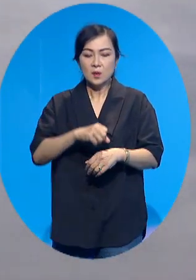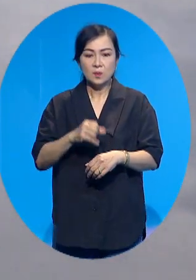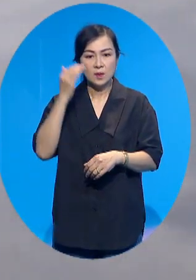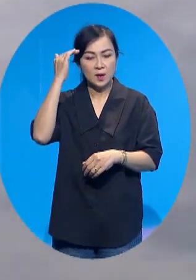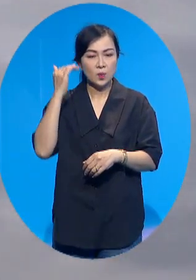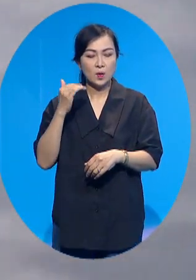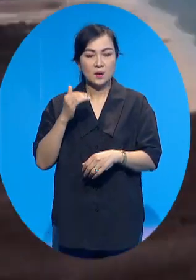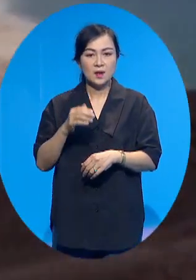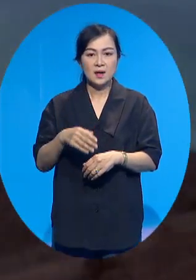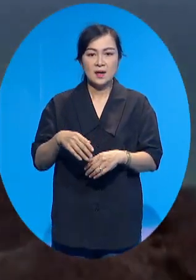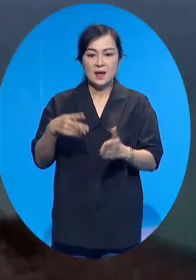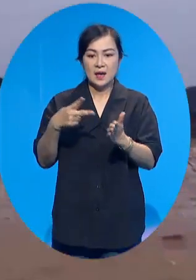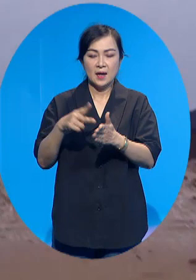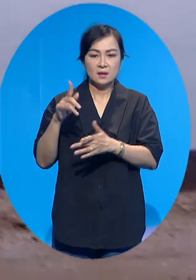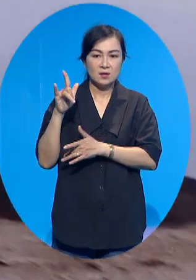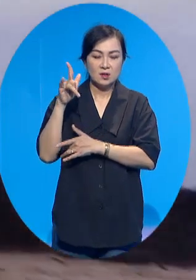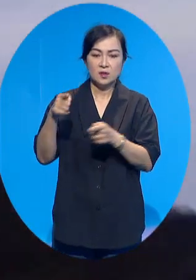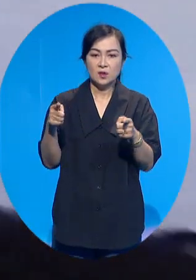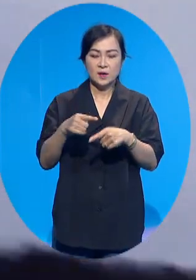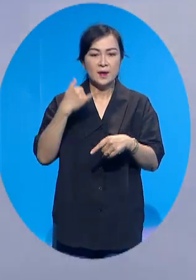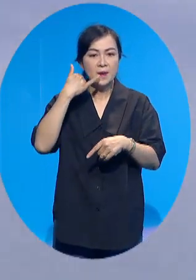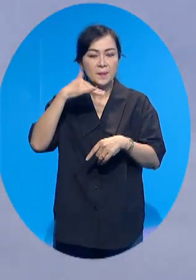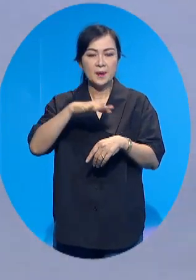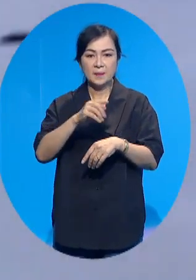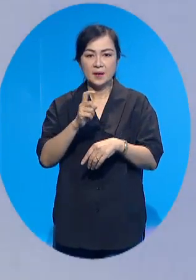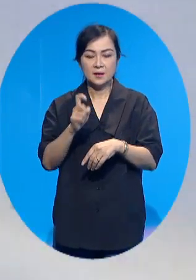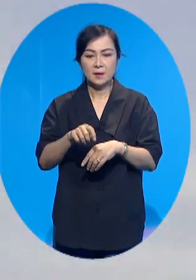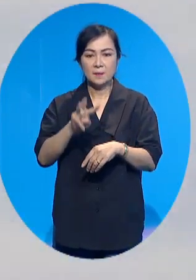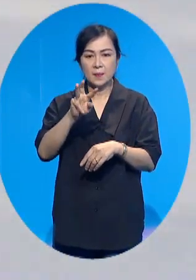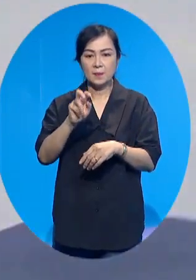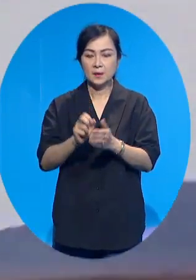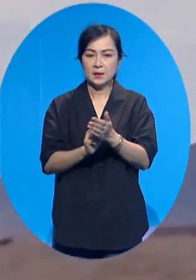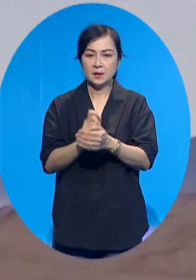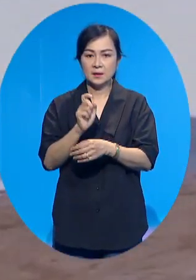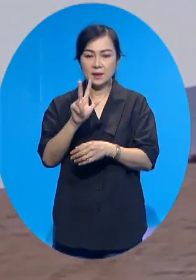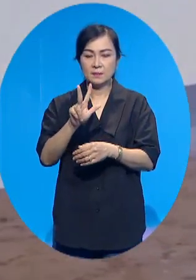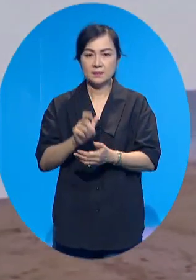Quốc và bắn hai tên lửa đạn đạo tầm ngắn về vùng biển phía đông nước này hôm 30 tháng 8.